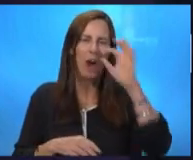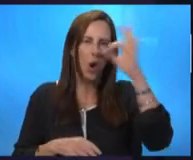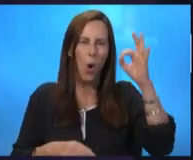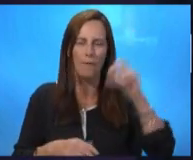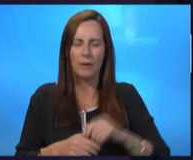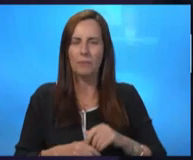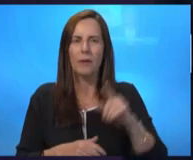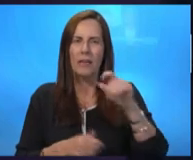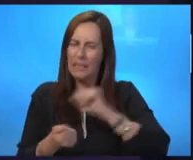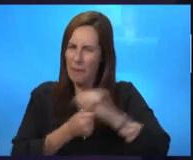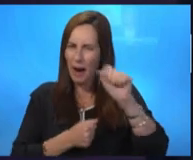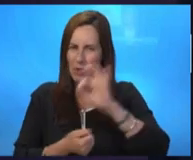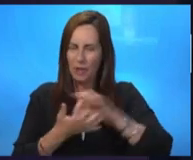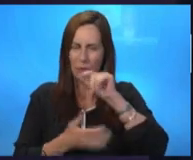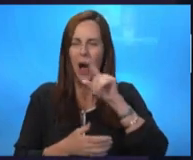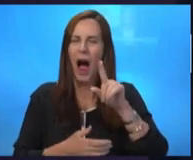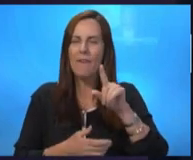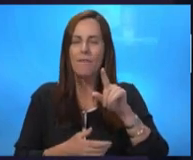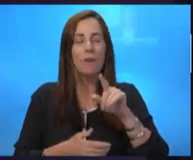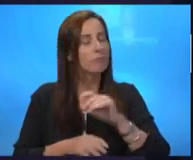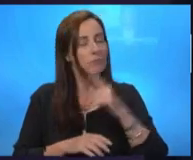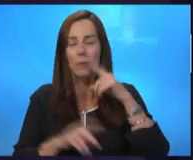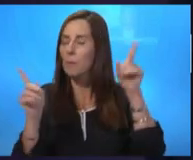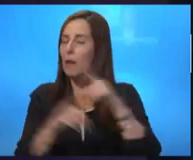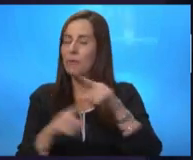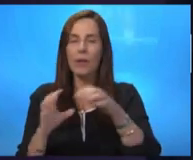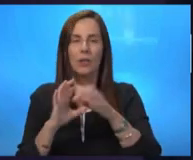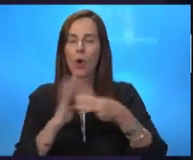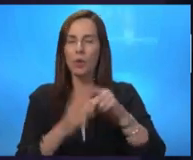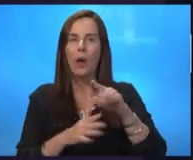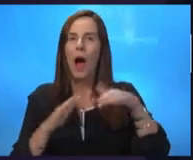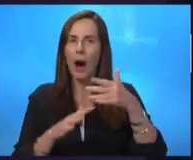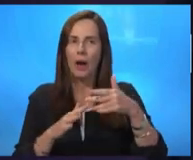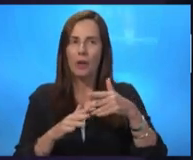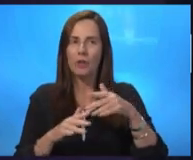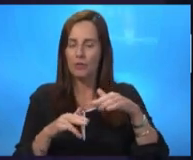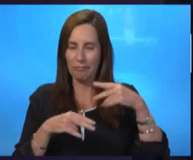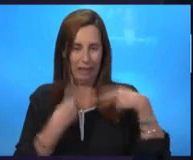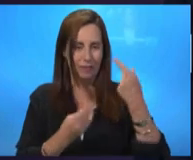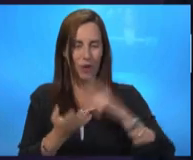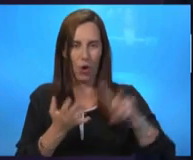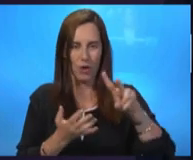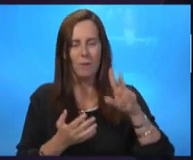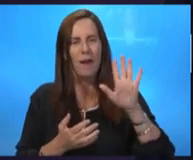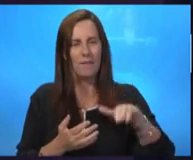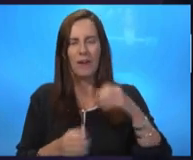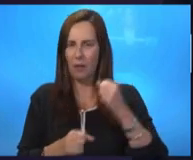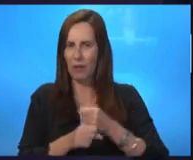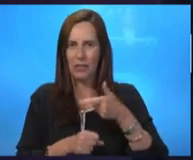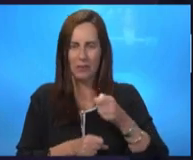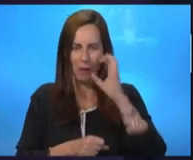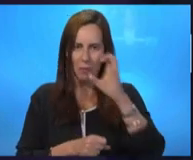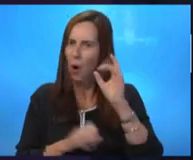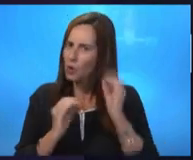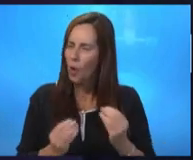מחקה את הציוץ, אבל אז רשת ABC הודיעה שהיא מבטלת את התוכנית שלה, אחרי שחזרה להעביר רק לפני חודשיים, וכאמור עשתה רייטינג לא רע